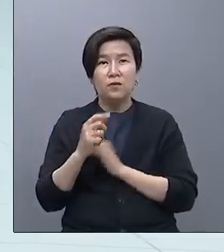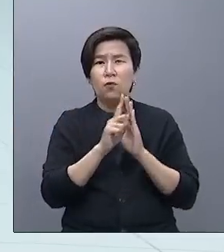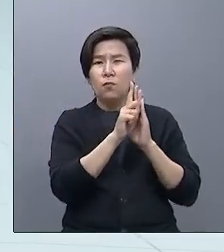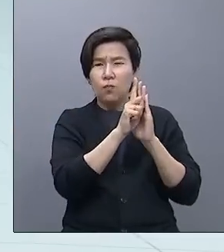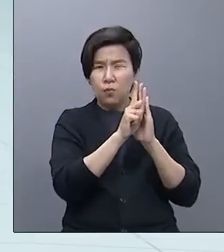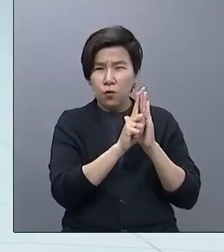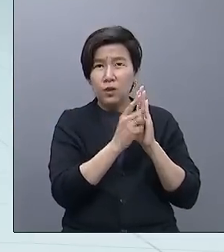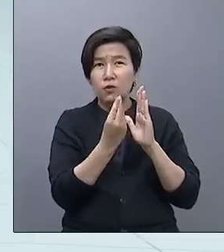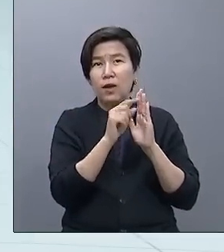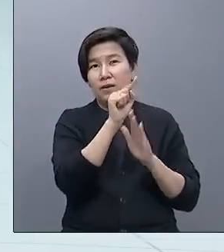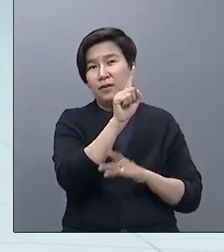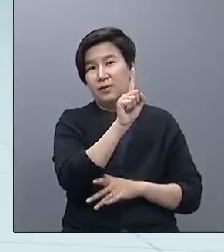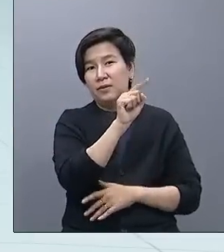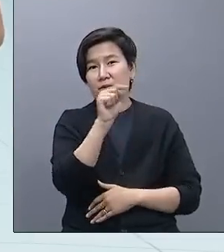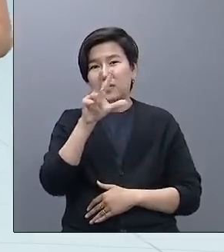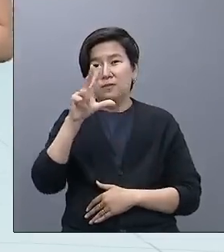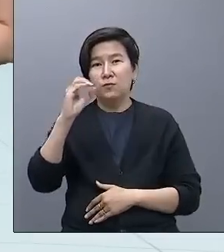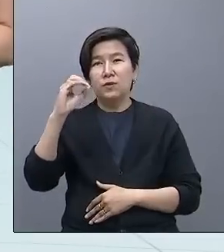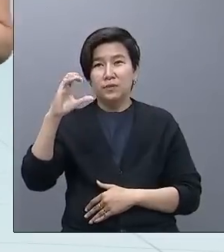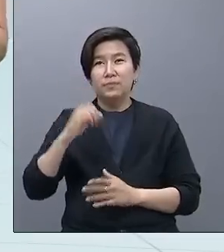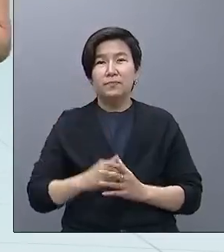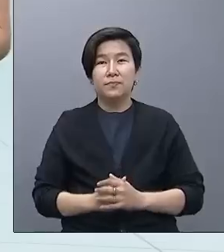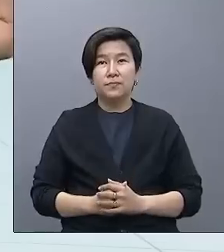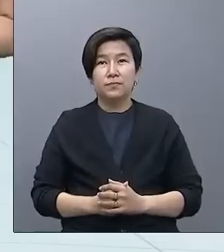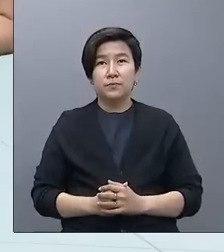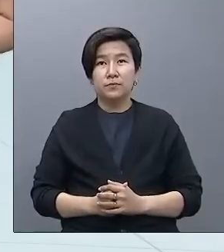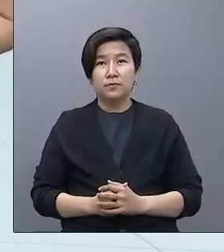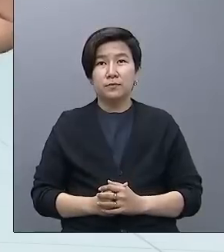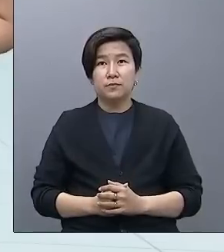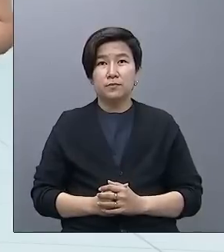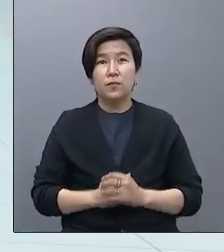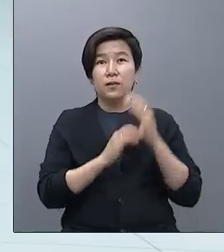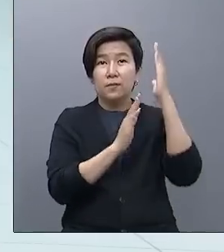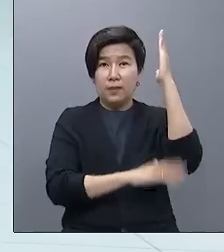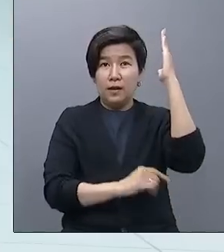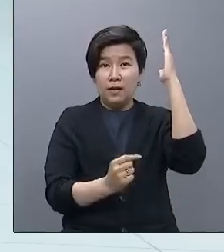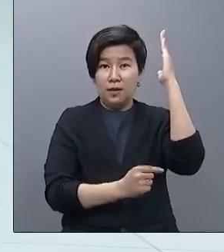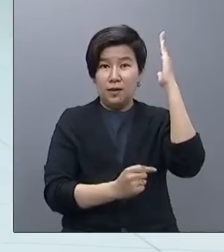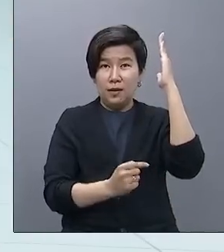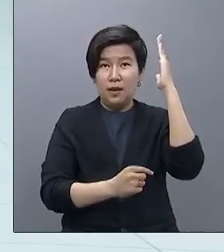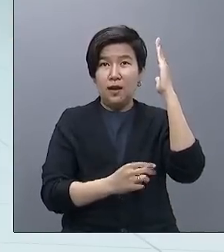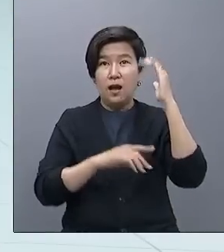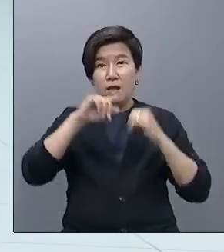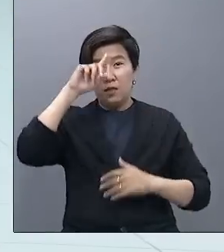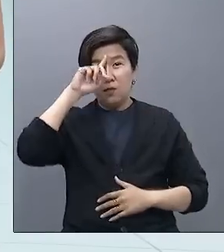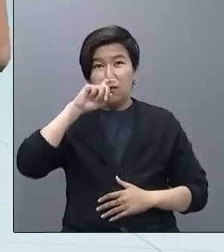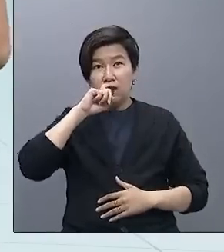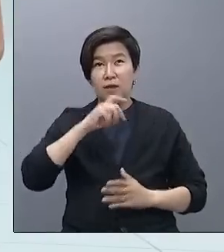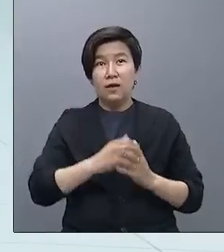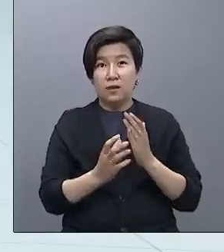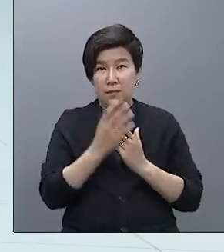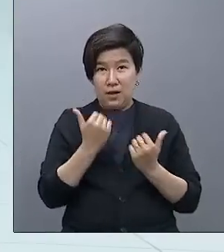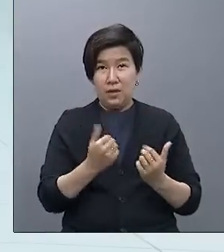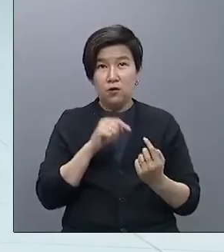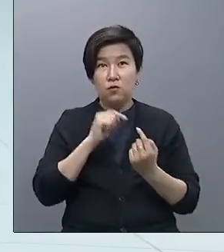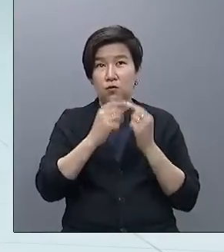ลดลงอีกประมาณ 1-3 องศาในช่วงท้ายสัปดาห์นี้ค่ะสำหรับพื้นที่ภาคใต้ตอนล่างนะคะตลอดช่วงสัปดาห์นี้ค่ะกระแสลมมรสุมตอน